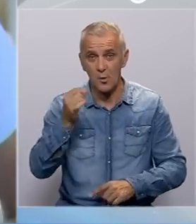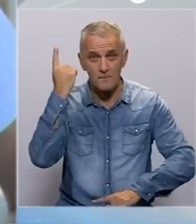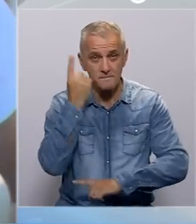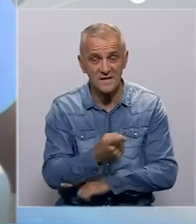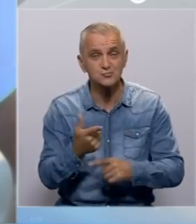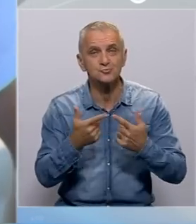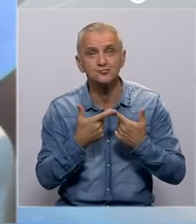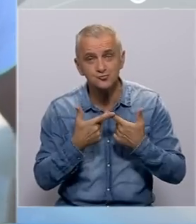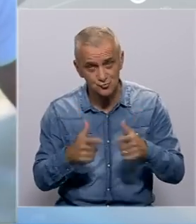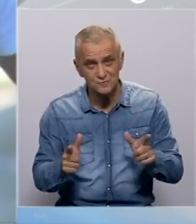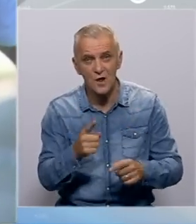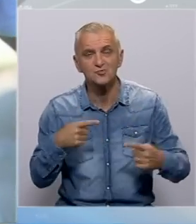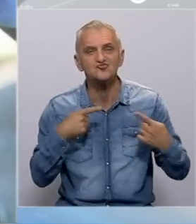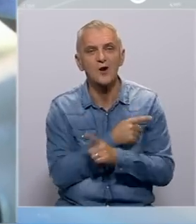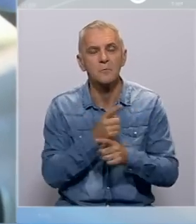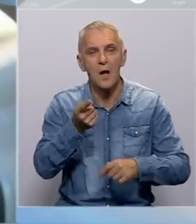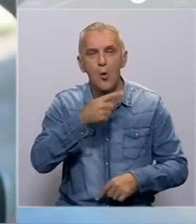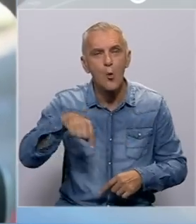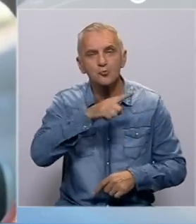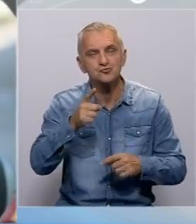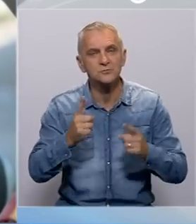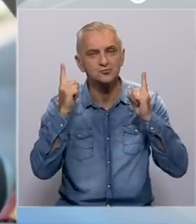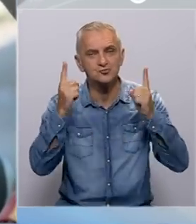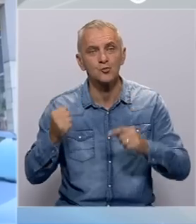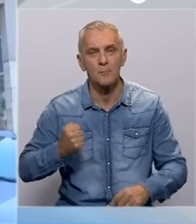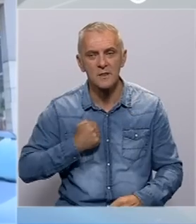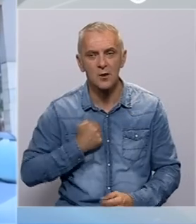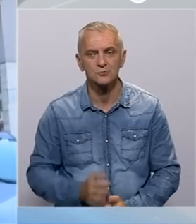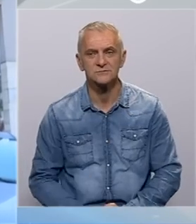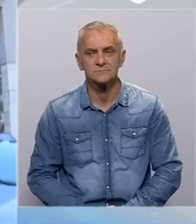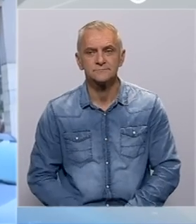prvostepenu presudu dozvoljena je žalba Okružnom sudu u Banja Luci.